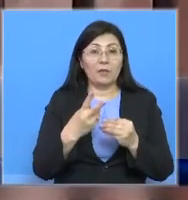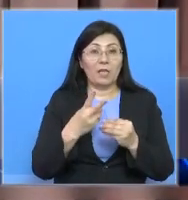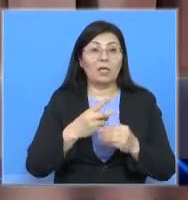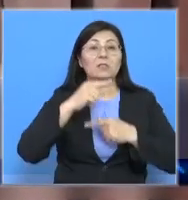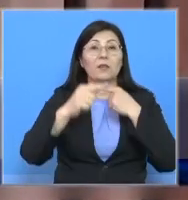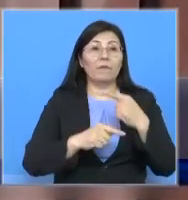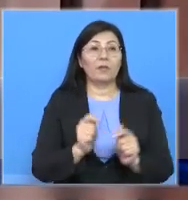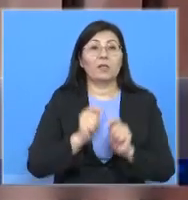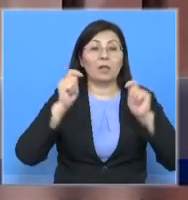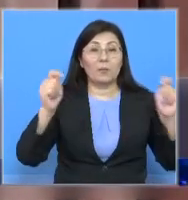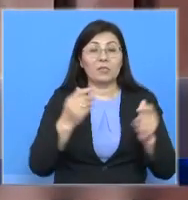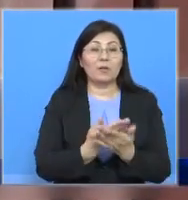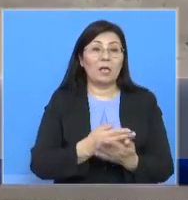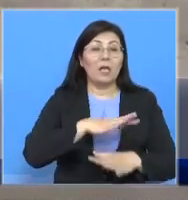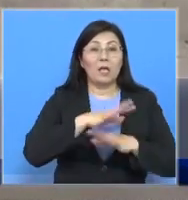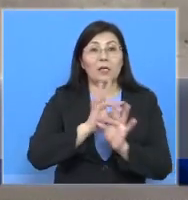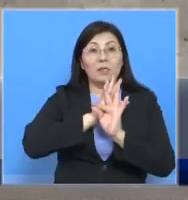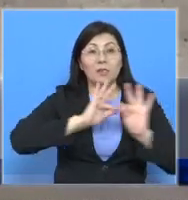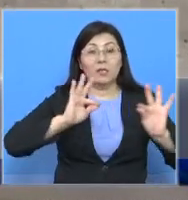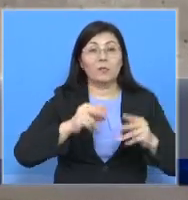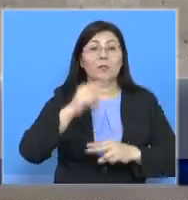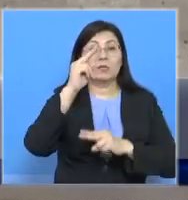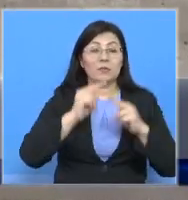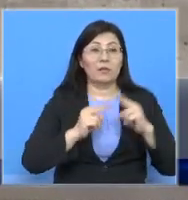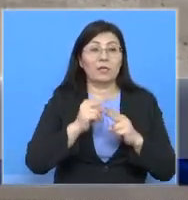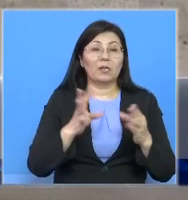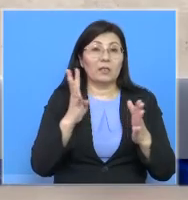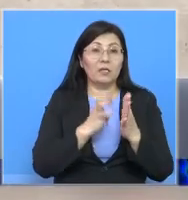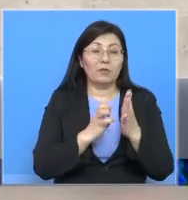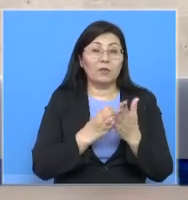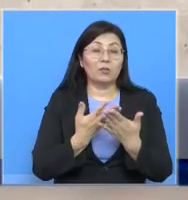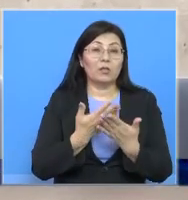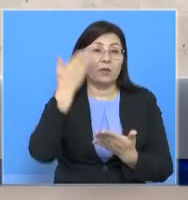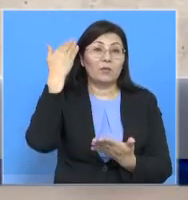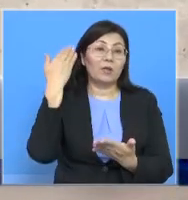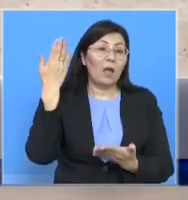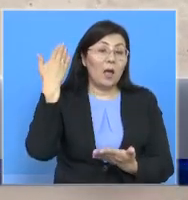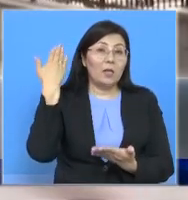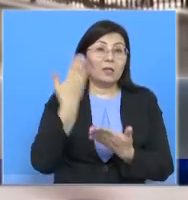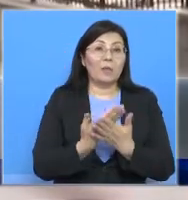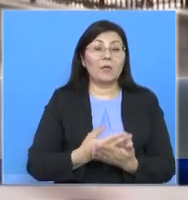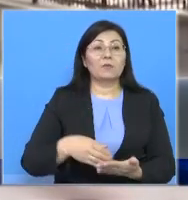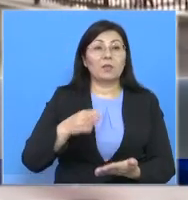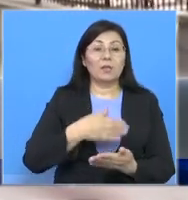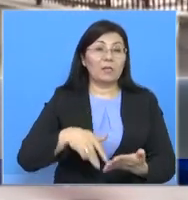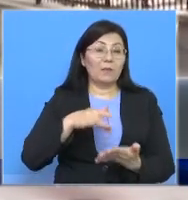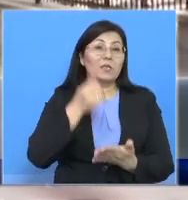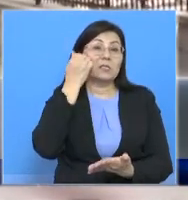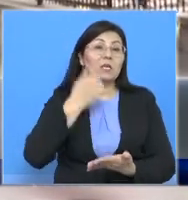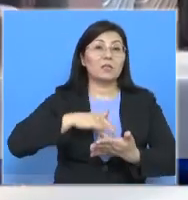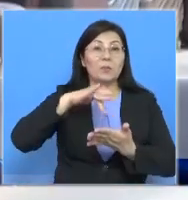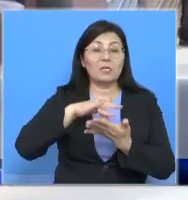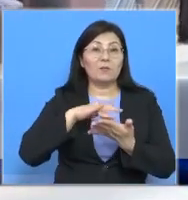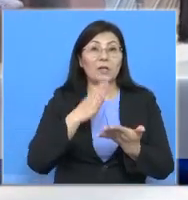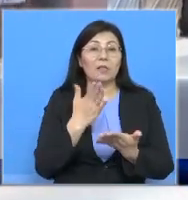в ней радуют глаз образцы архитектуры 900-летней давности А старое здание в городе и озгат одном из старейших городов